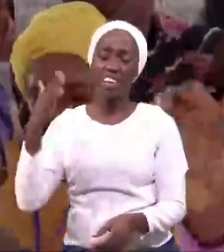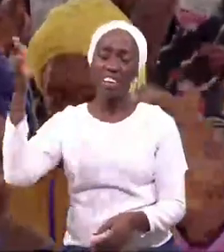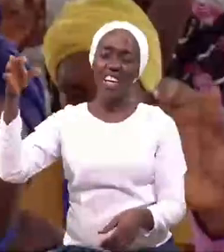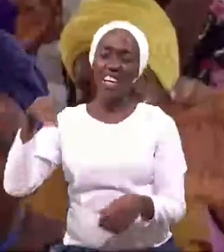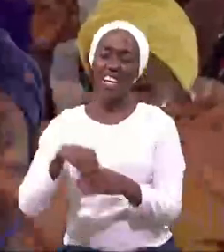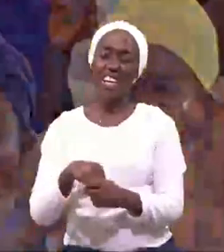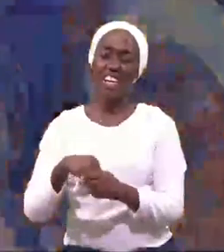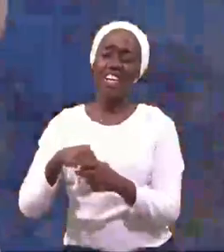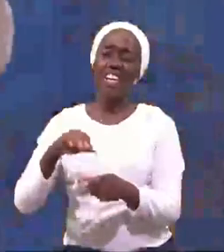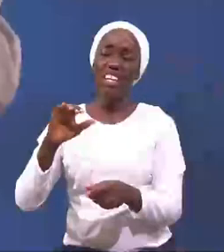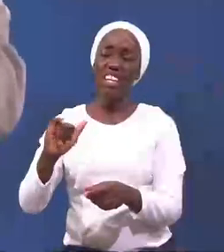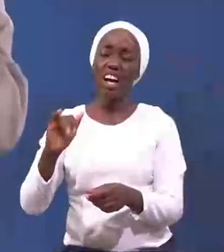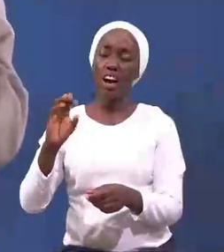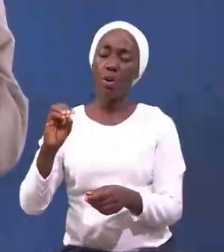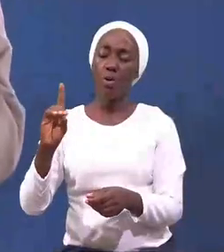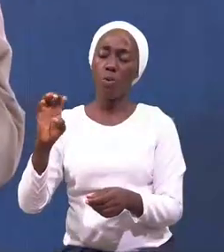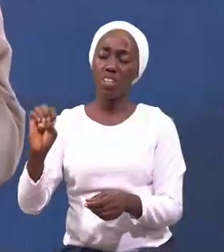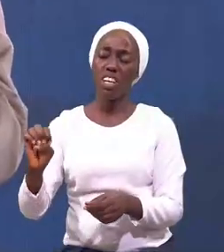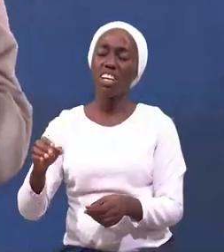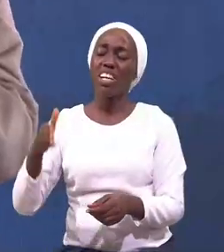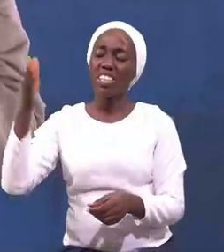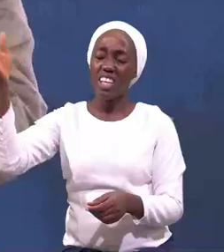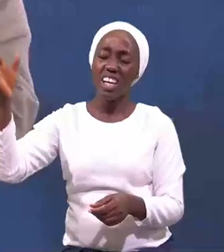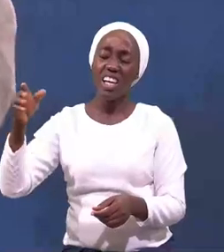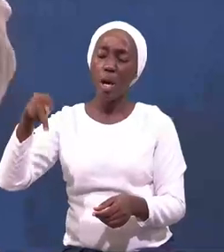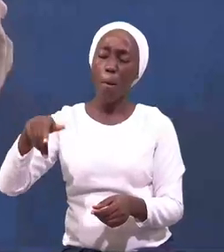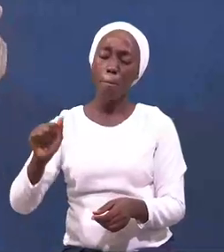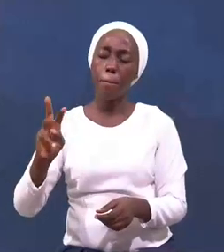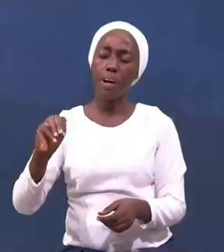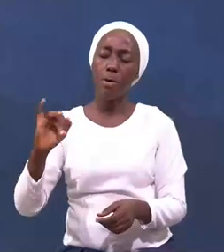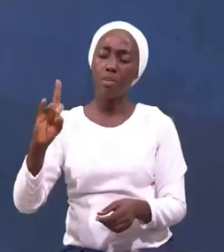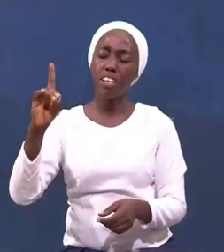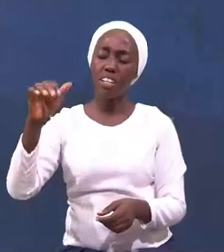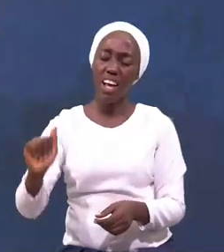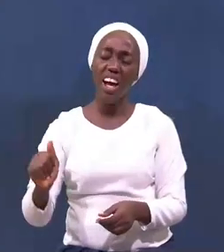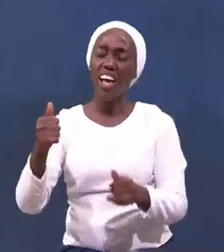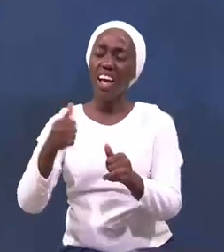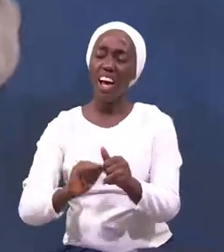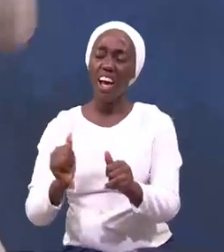Et là-bas à Yaoundé. Et là maintenant à Baminga.